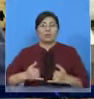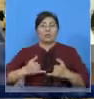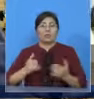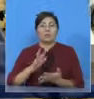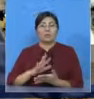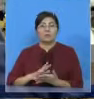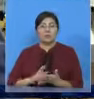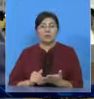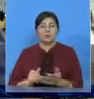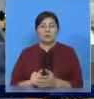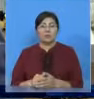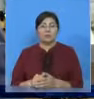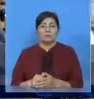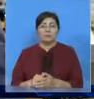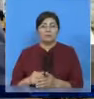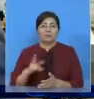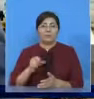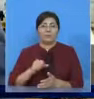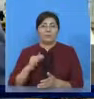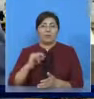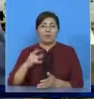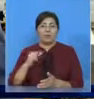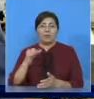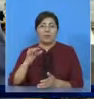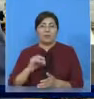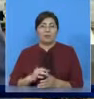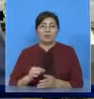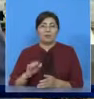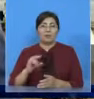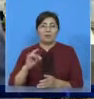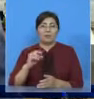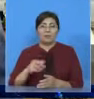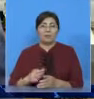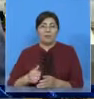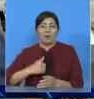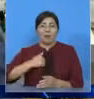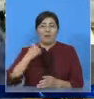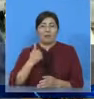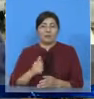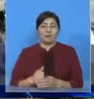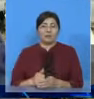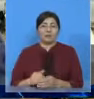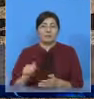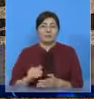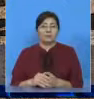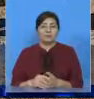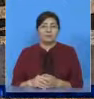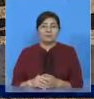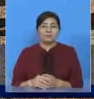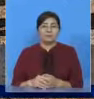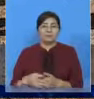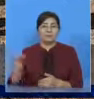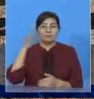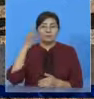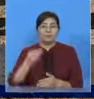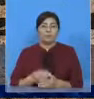jalğasın. Qajıqalidin Sırım Batırdın ruhı riza bolsın degen maqsatpen ötkizip jatırmız. Ескерткіштің